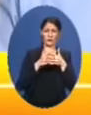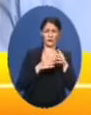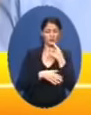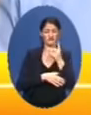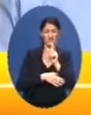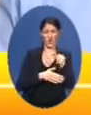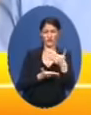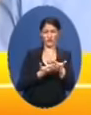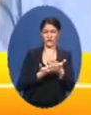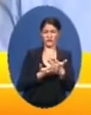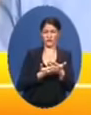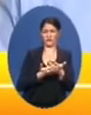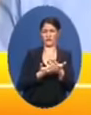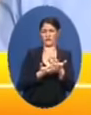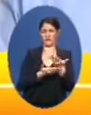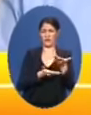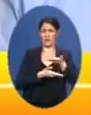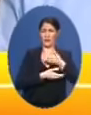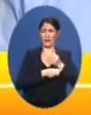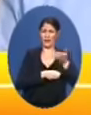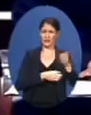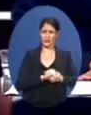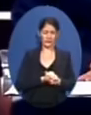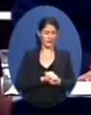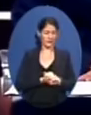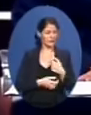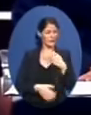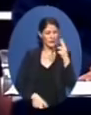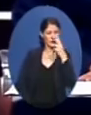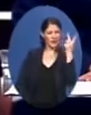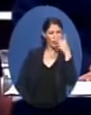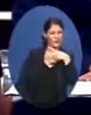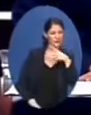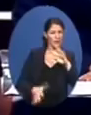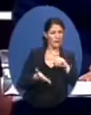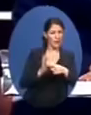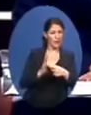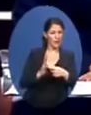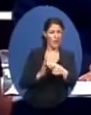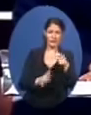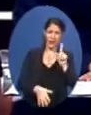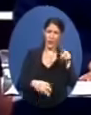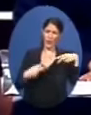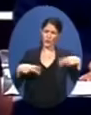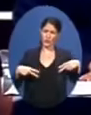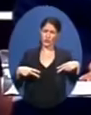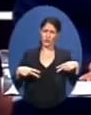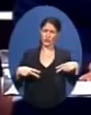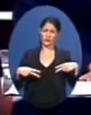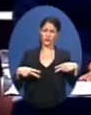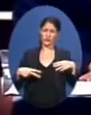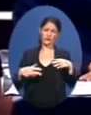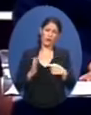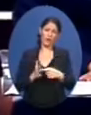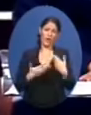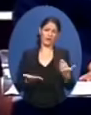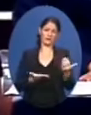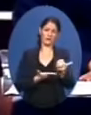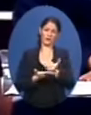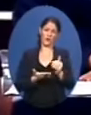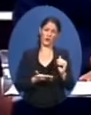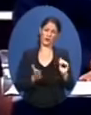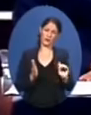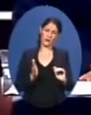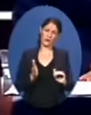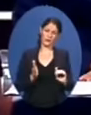לא כדאי להעסיק את אותם צעירים. מה, אבל אני מנסה להבין לאן זה מוביל. האם אתה לא חושש, נגיד שלא היה שכר מינימום, אז